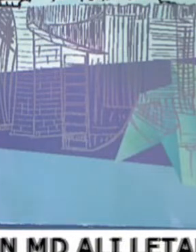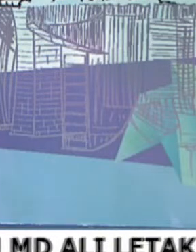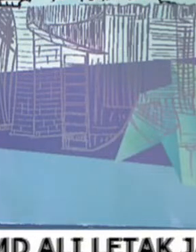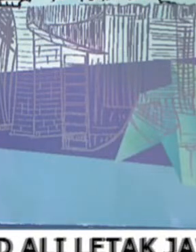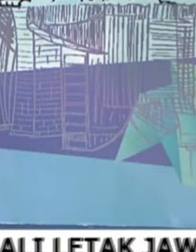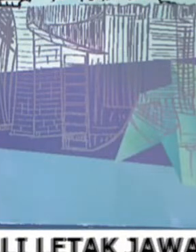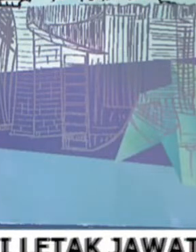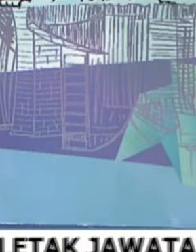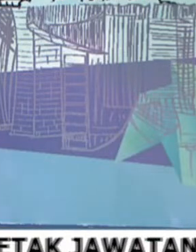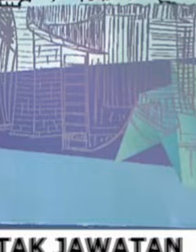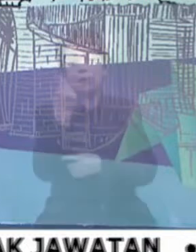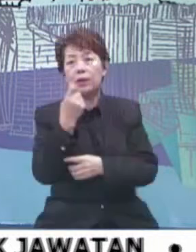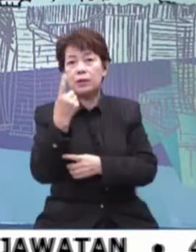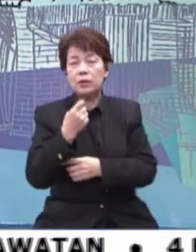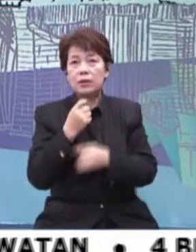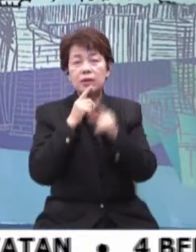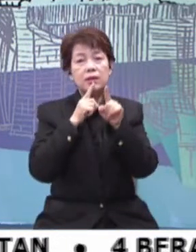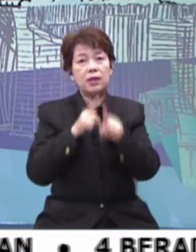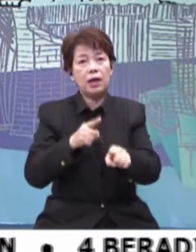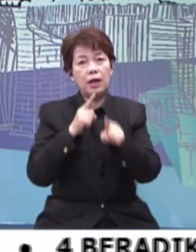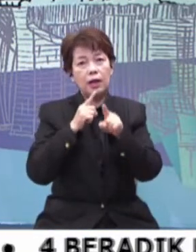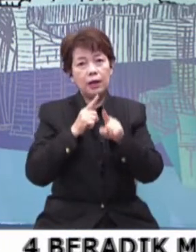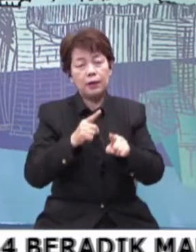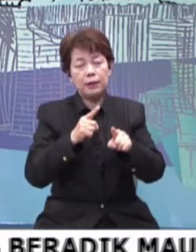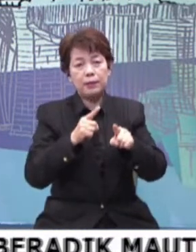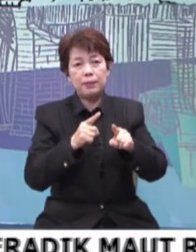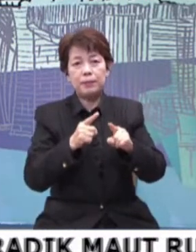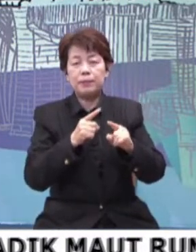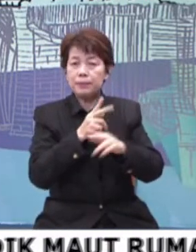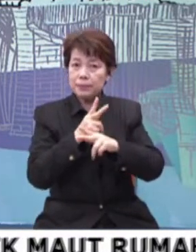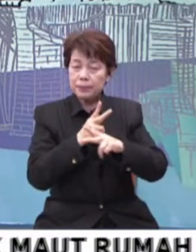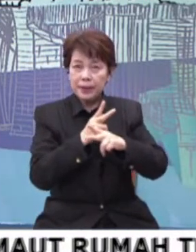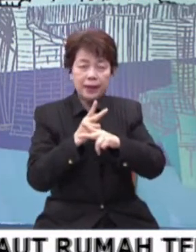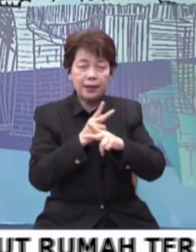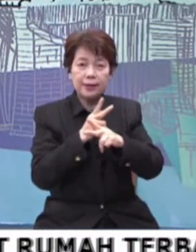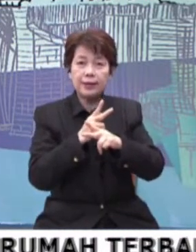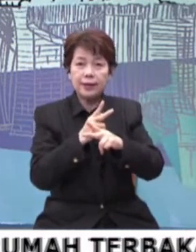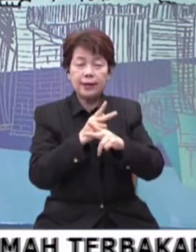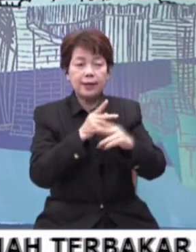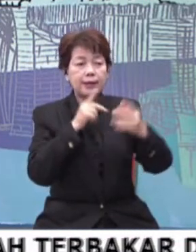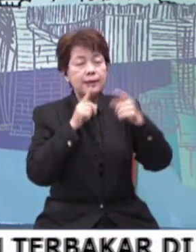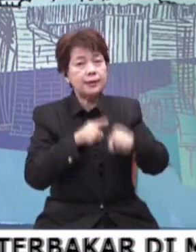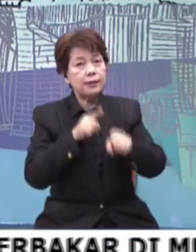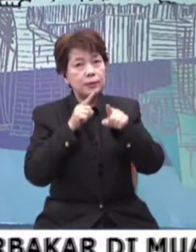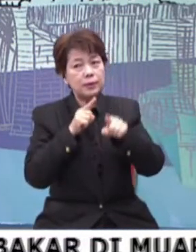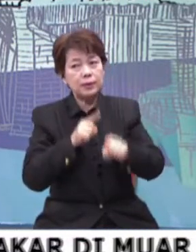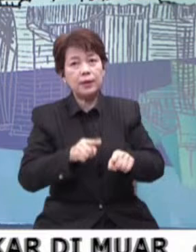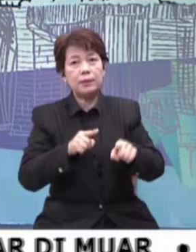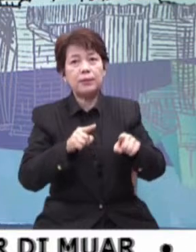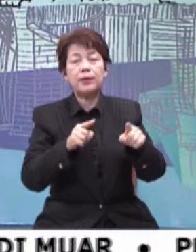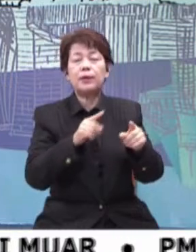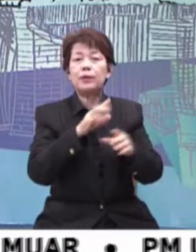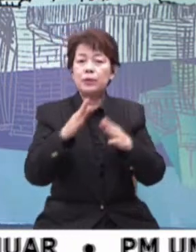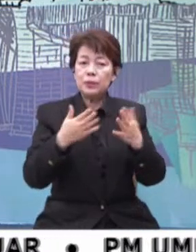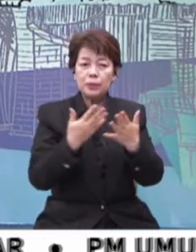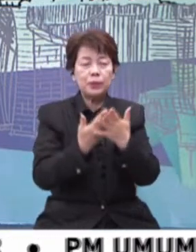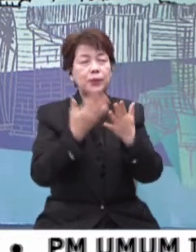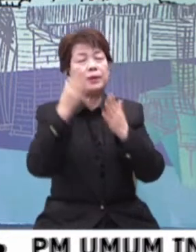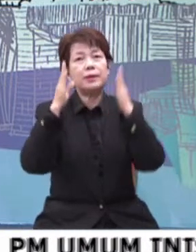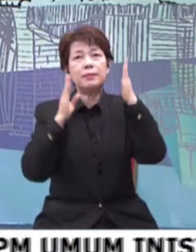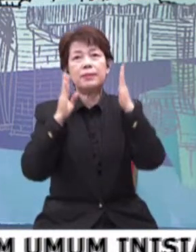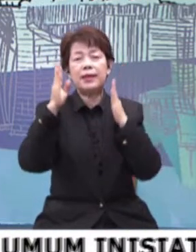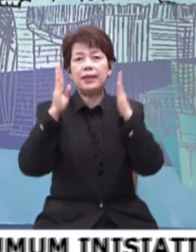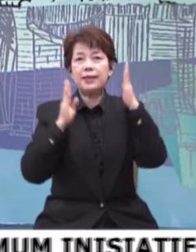dan ada juga jawaban-jawaban yang perlu dijawab dengan berhati-hati misalnya Menteri Pertahanan dan persoalan bagian berkendaraan dengan tahu di